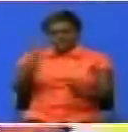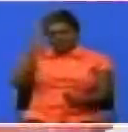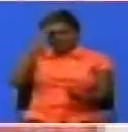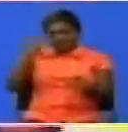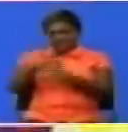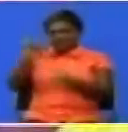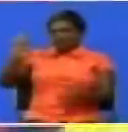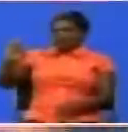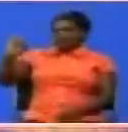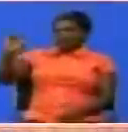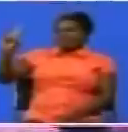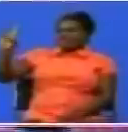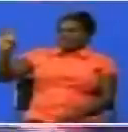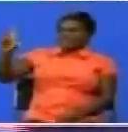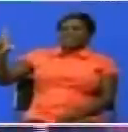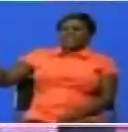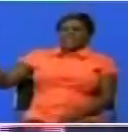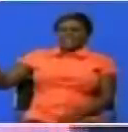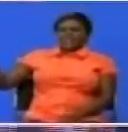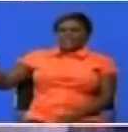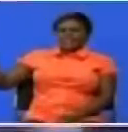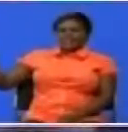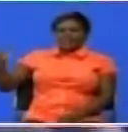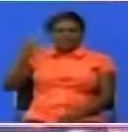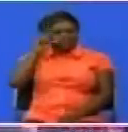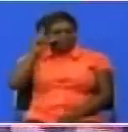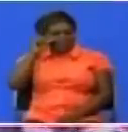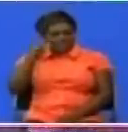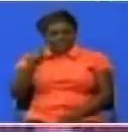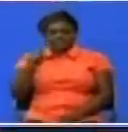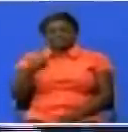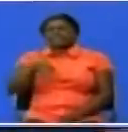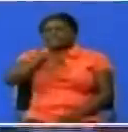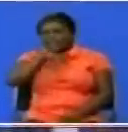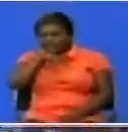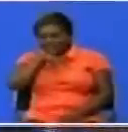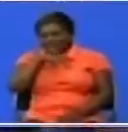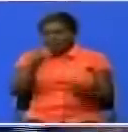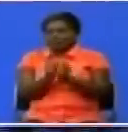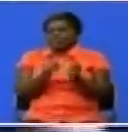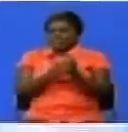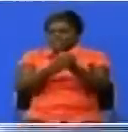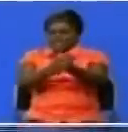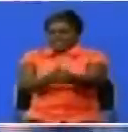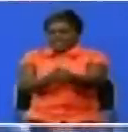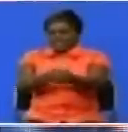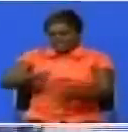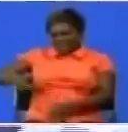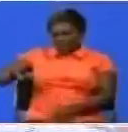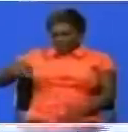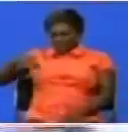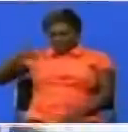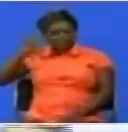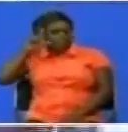kama Fidel Odinga, katika mtaa huo wa Kongowea huko Mombasa. Raila aliandamana na viongozi wa CORD kutoka kaunti ya